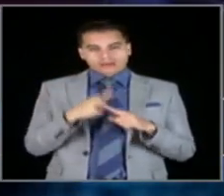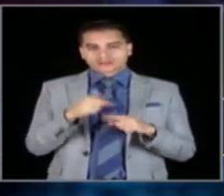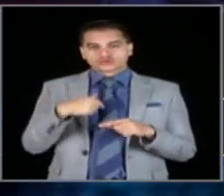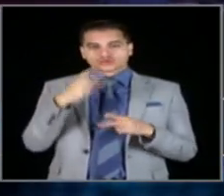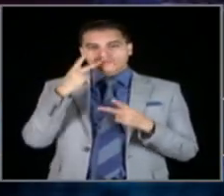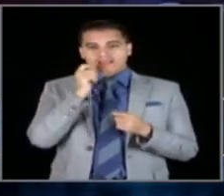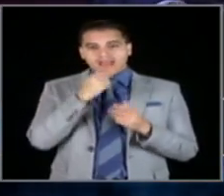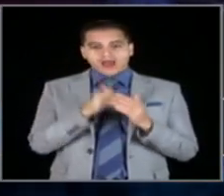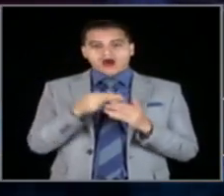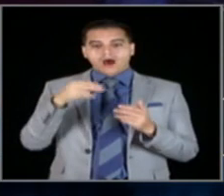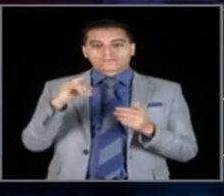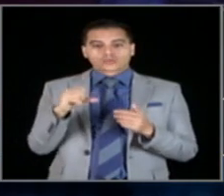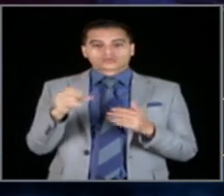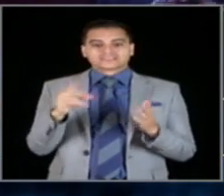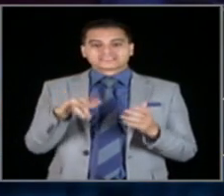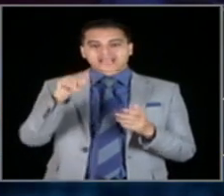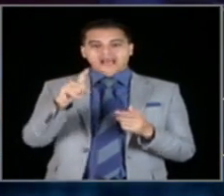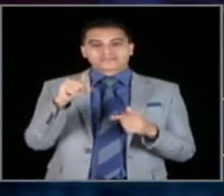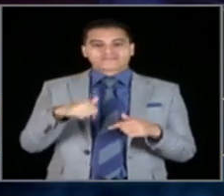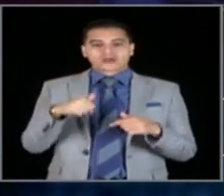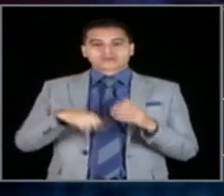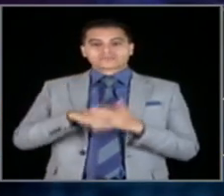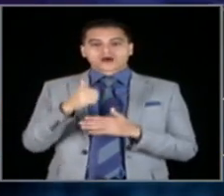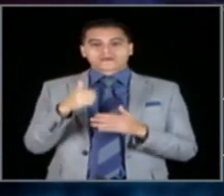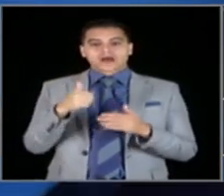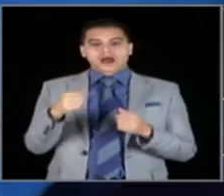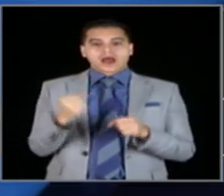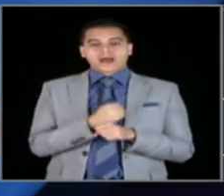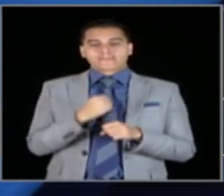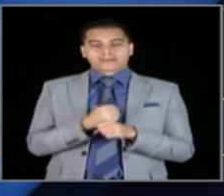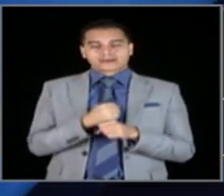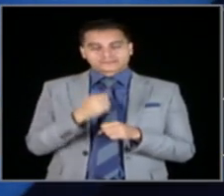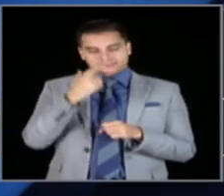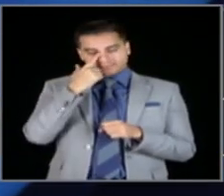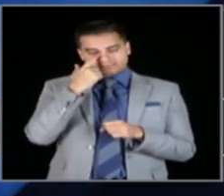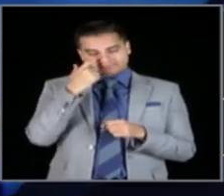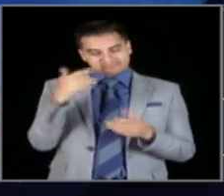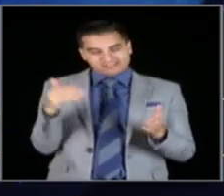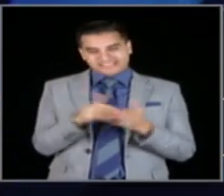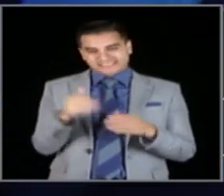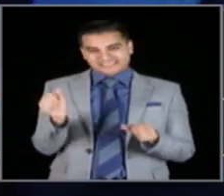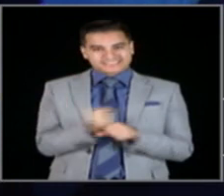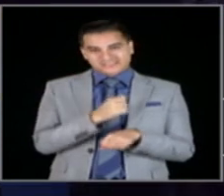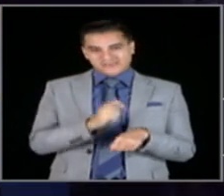هي أغنية المطرب مصر معاصر. صح. في أي رياضة حصلت اللعبة المجرية؟ ملحق.